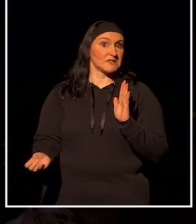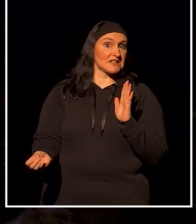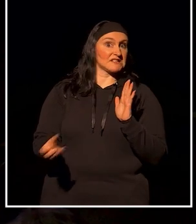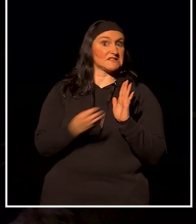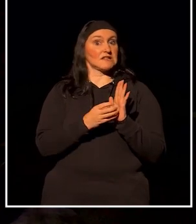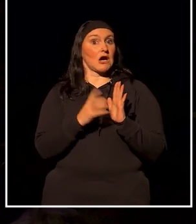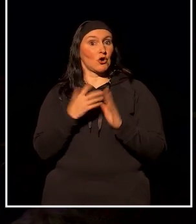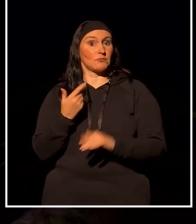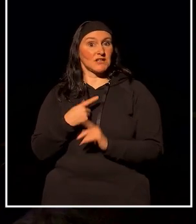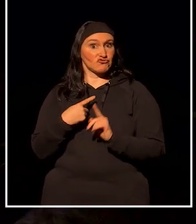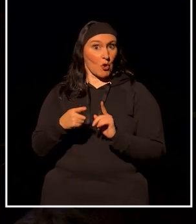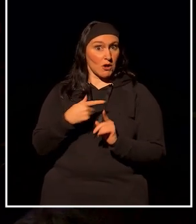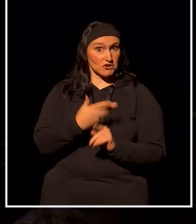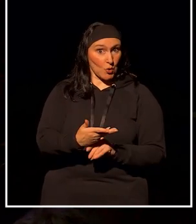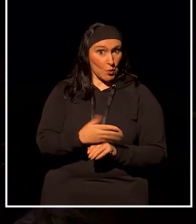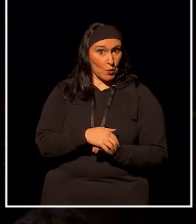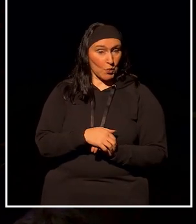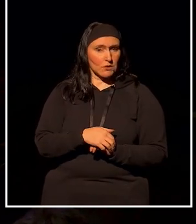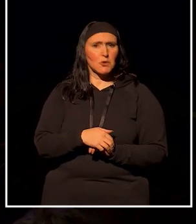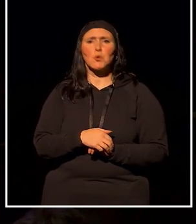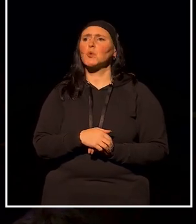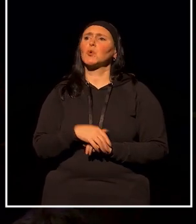mich nicht wirklich Verantwortung.